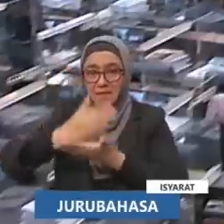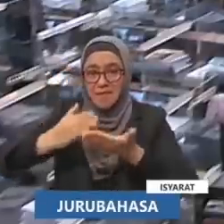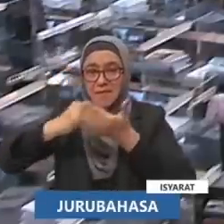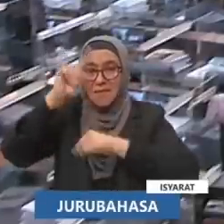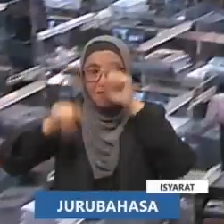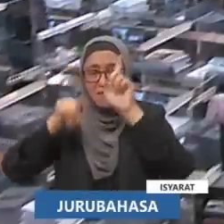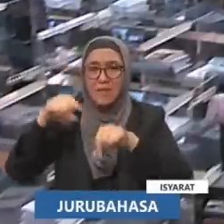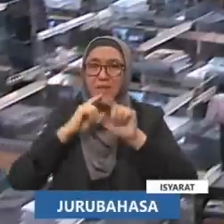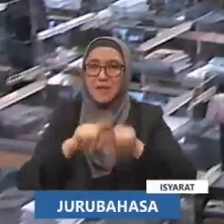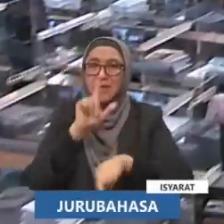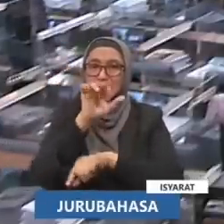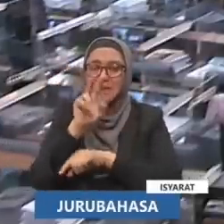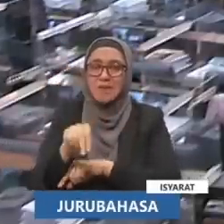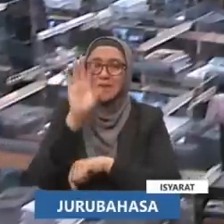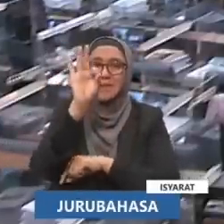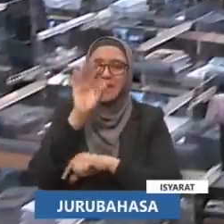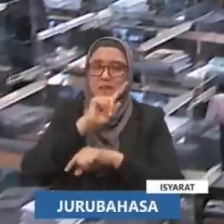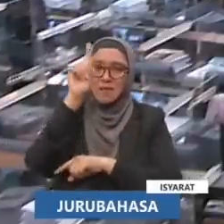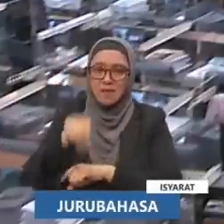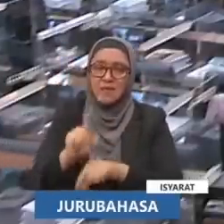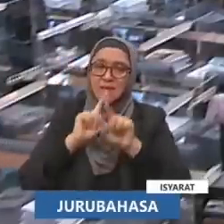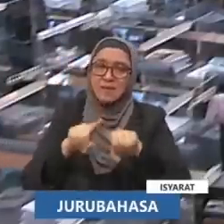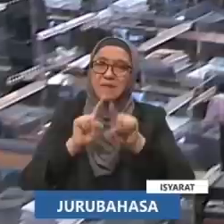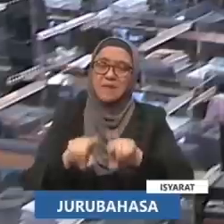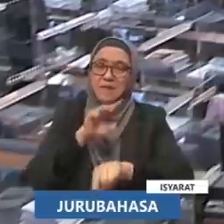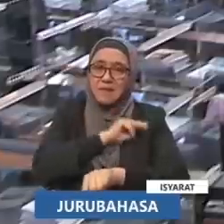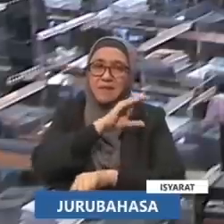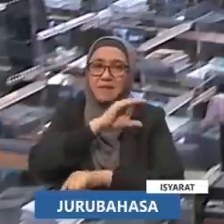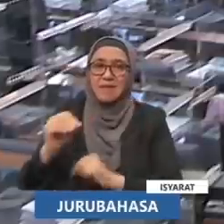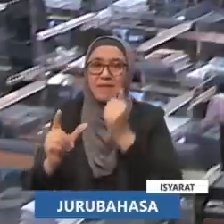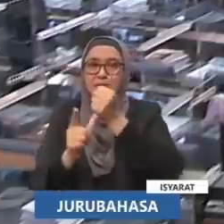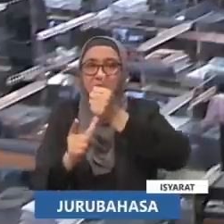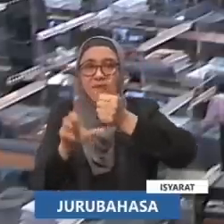Mereka pengeluar bahan-bahan mentah seperti padi, buah-buahan, sawit dan sebagainya.